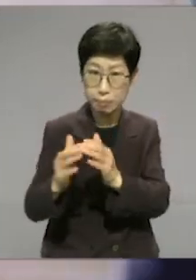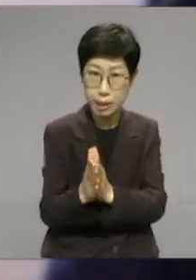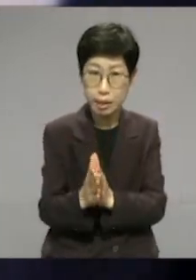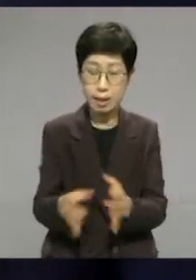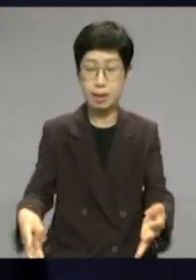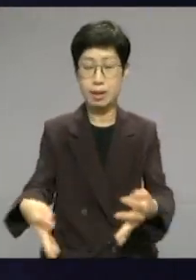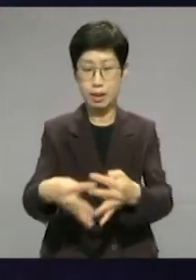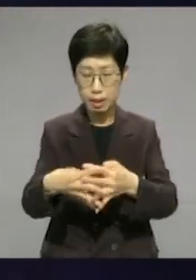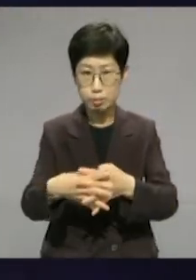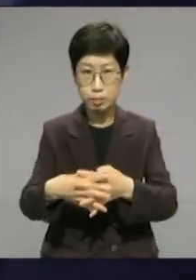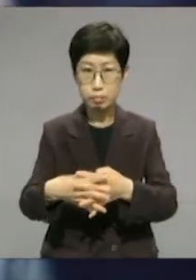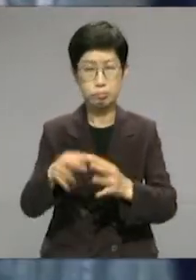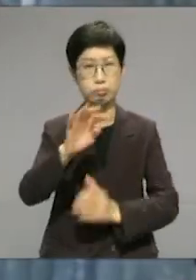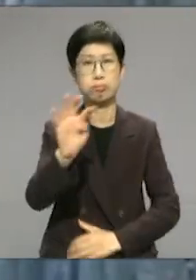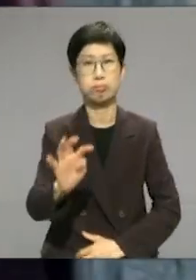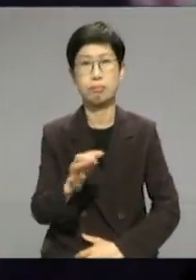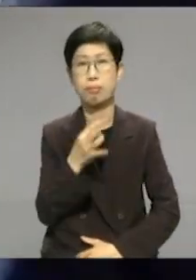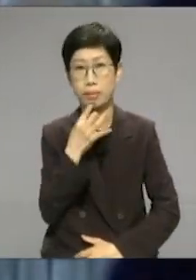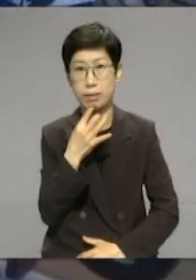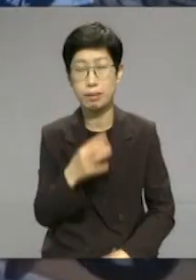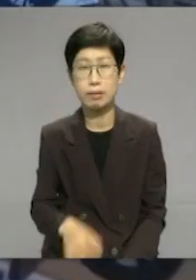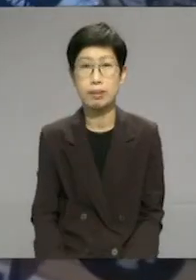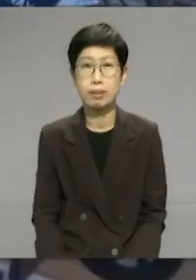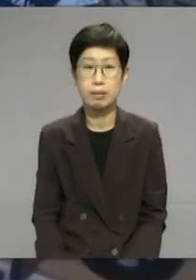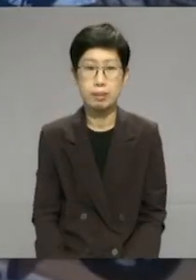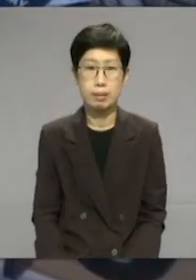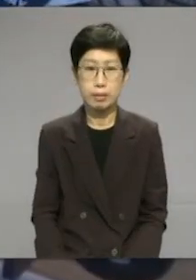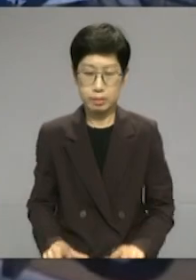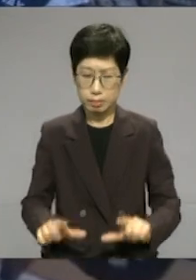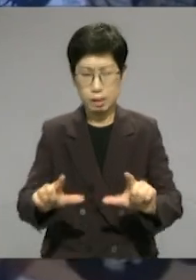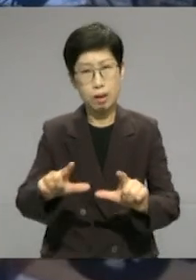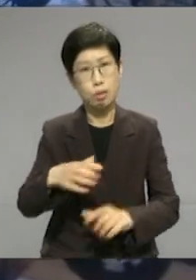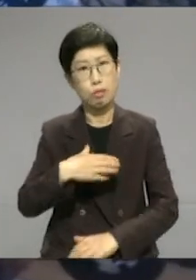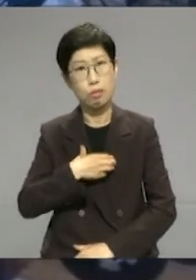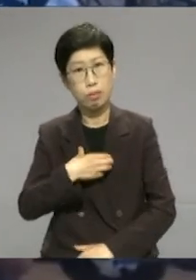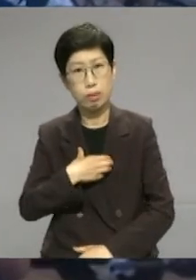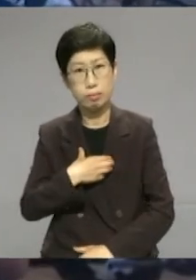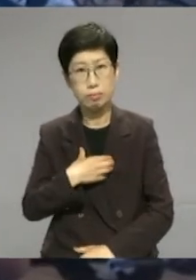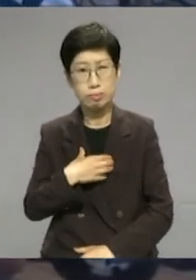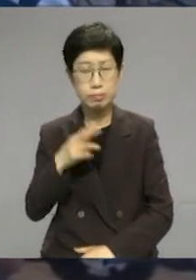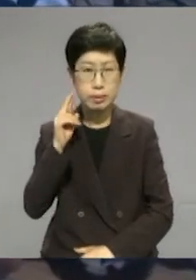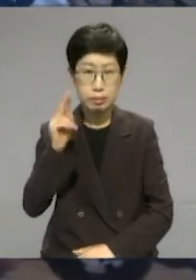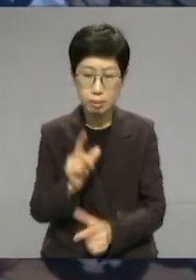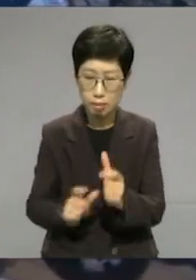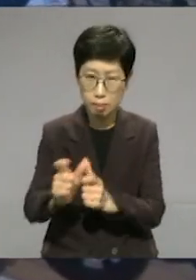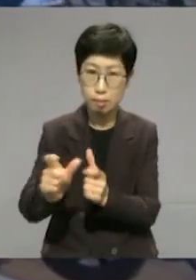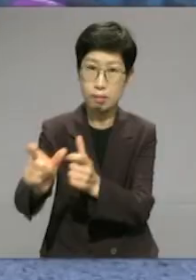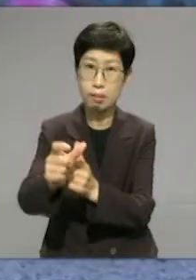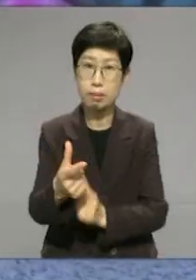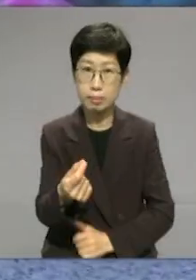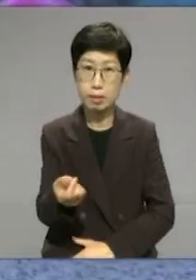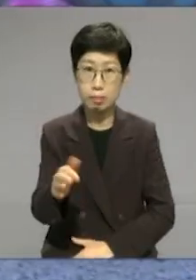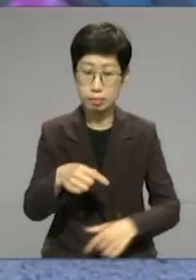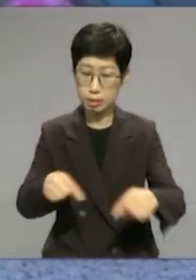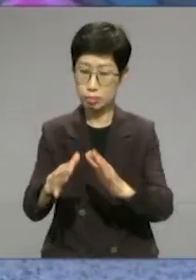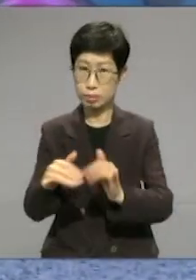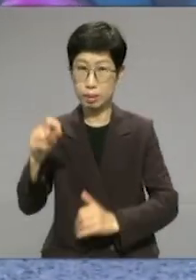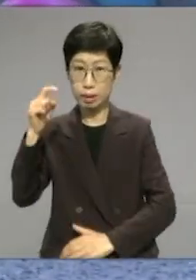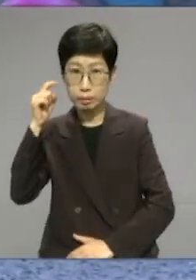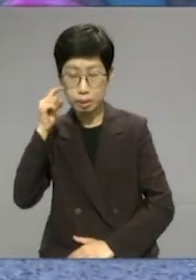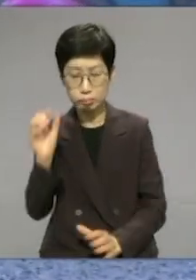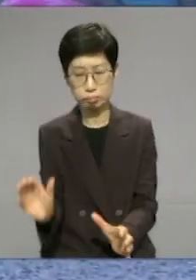되풀이하는 내용만이 담겼습니다. 기후 위기는 갈수록 심각해지는데 G7 지도자들의